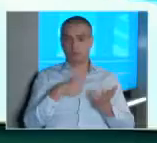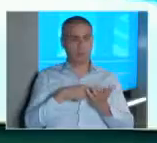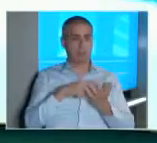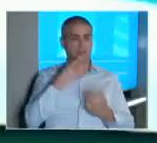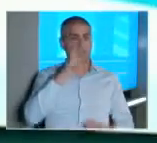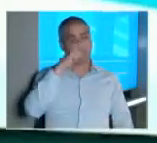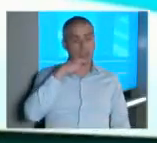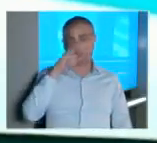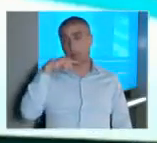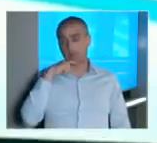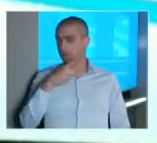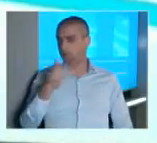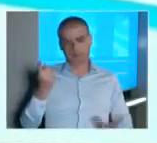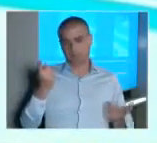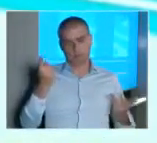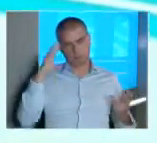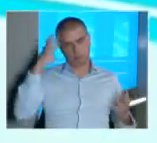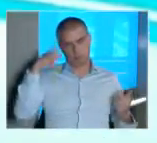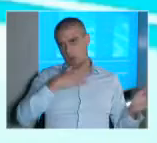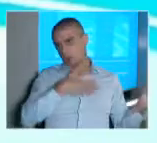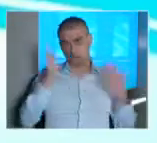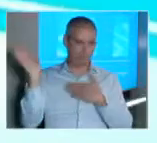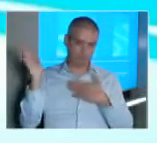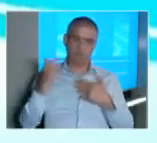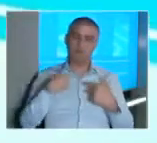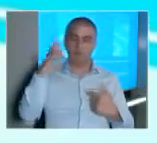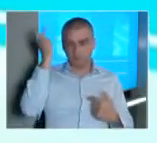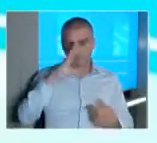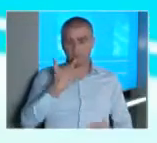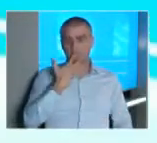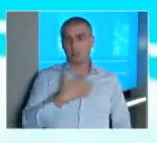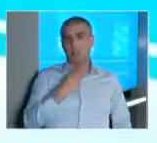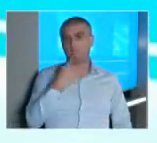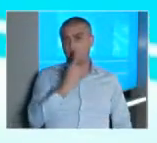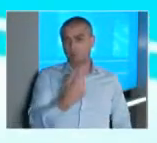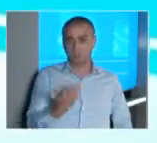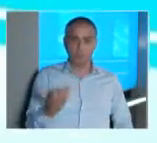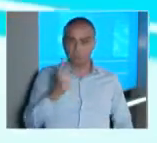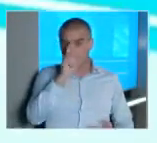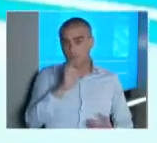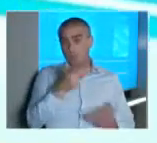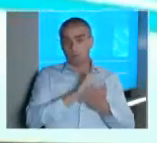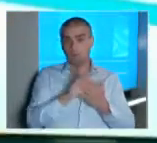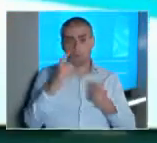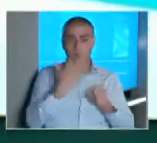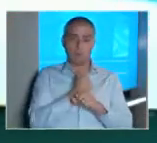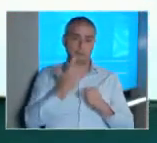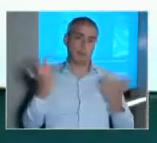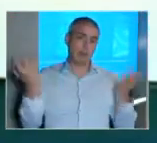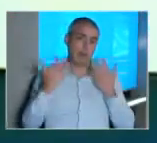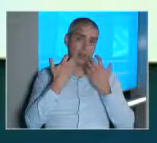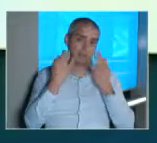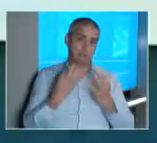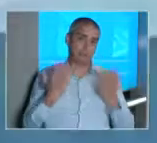אבא ואבא, אז זה תרלול לכיוון השני. ולכן אני מבין מה הרב רפי רצה להגיד, חושב שפשוט הוא לא יצליח כל כך להסביר את